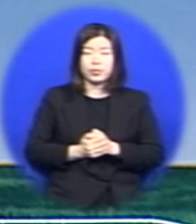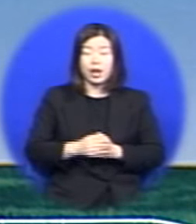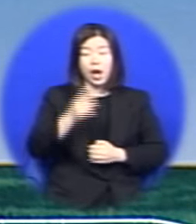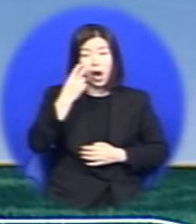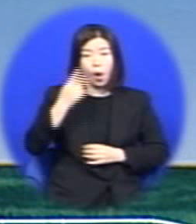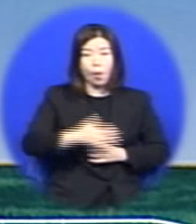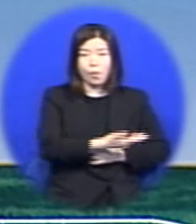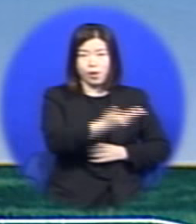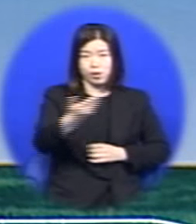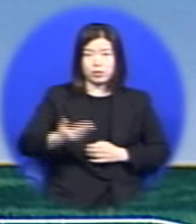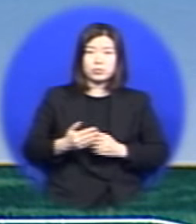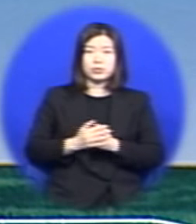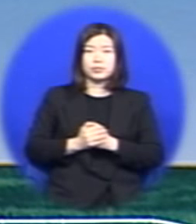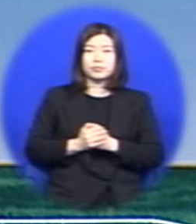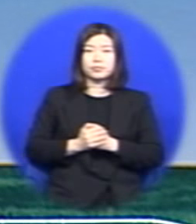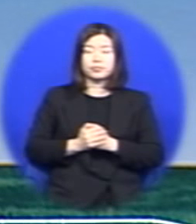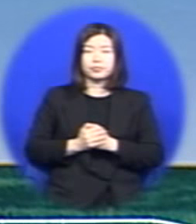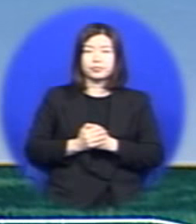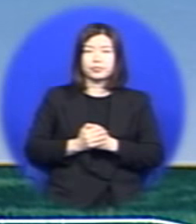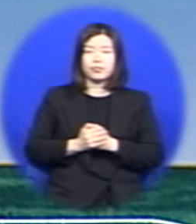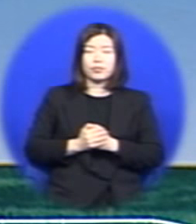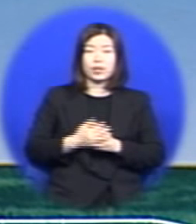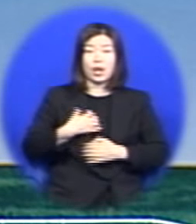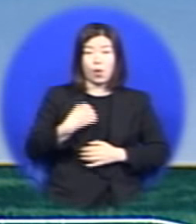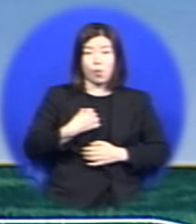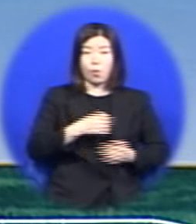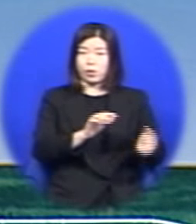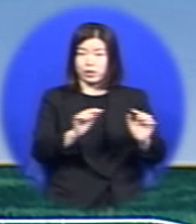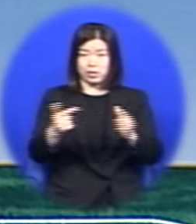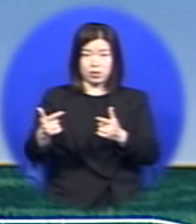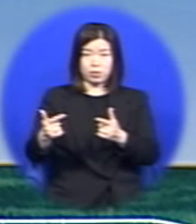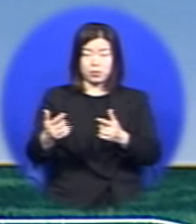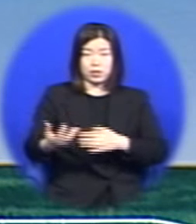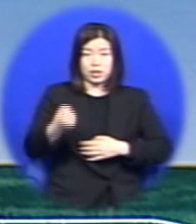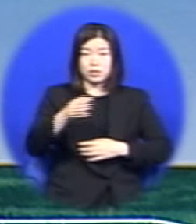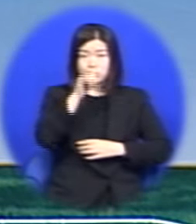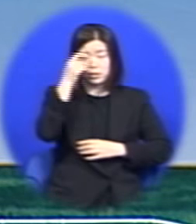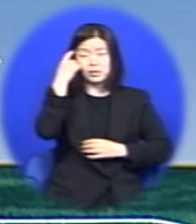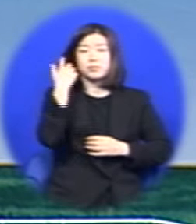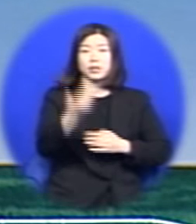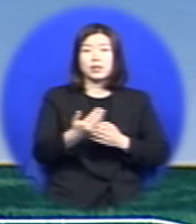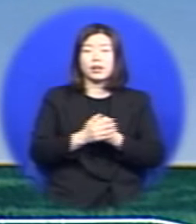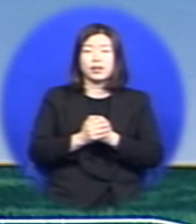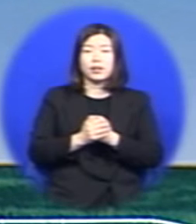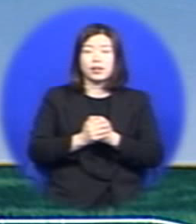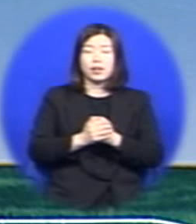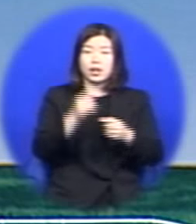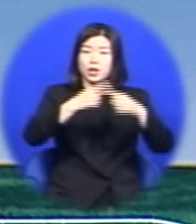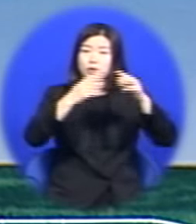혹시 여러분 옷 여러 벌 가지고 살지 않습니까? 교회 올 때는 흰옷 입고